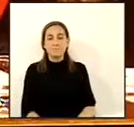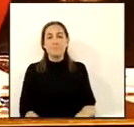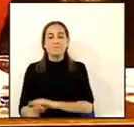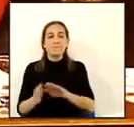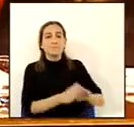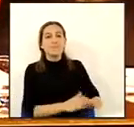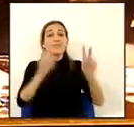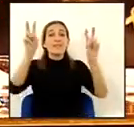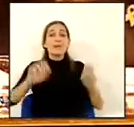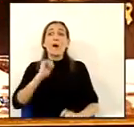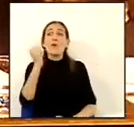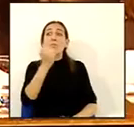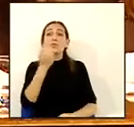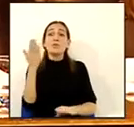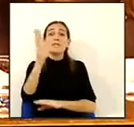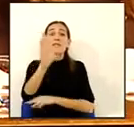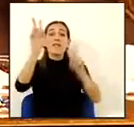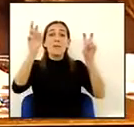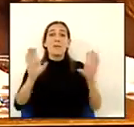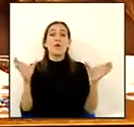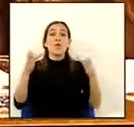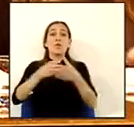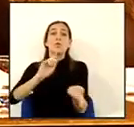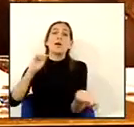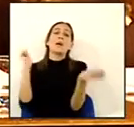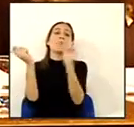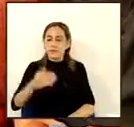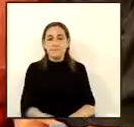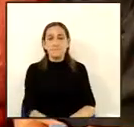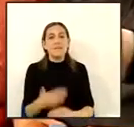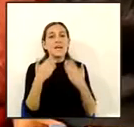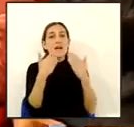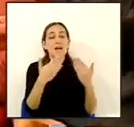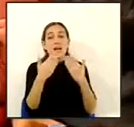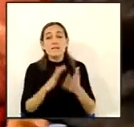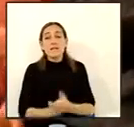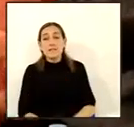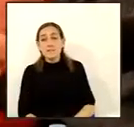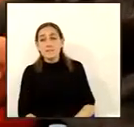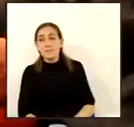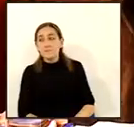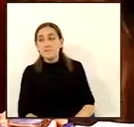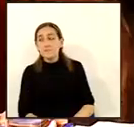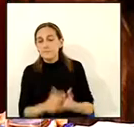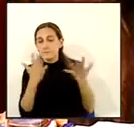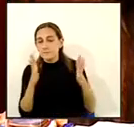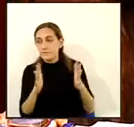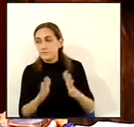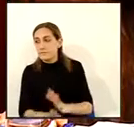Passem a moció presentada per Capgirem Vic, defensa dels drets dels treballadors del sector carni. Senyor Anglada.